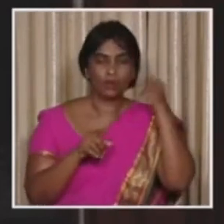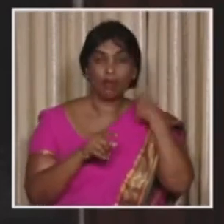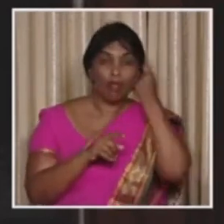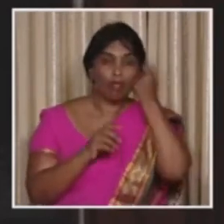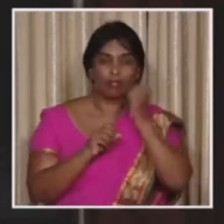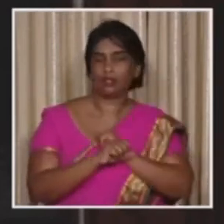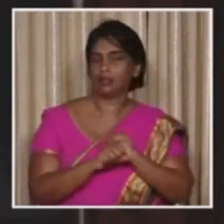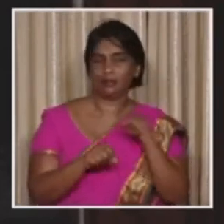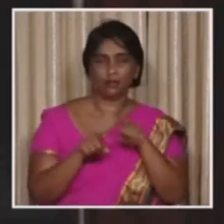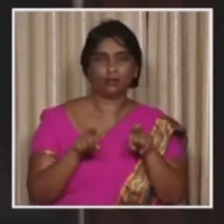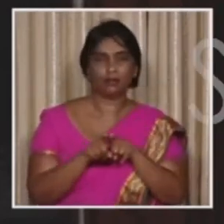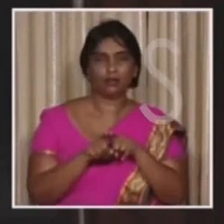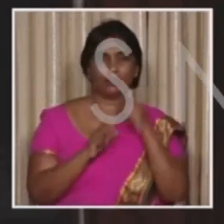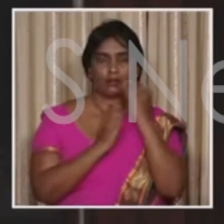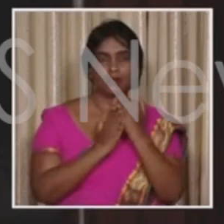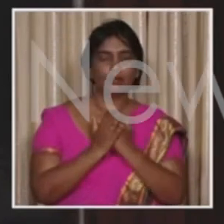ඔළුවට එන්නේ නැහැ.